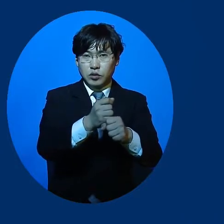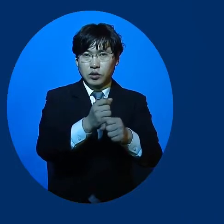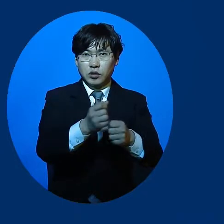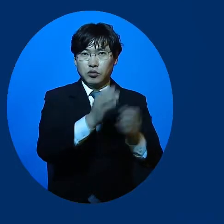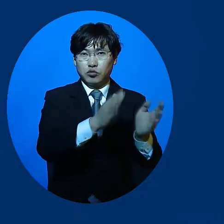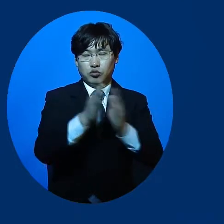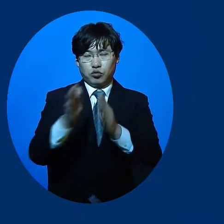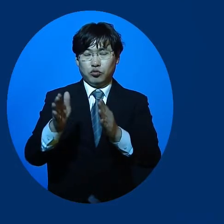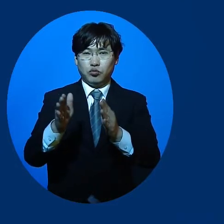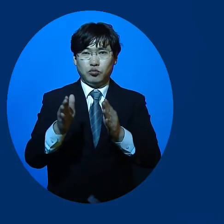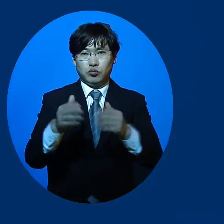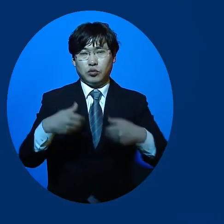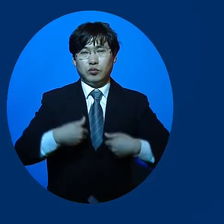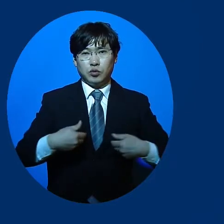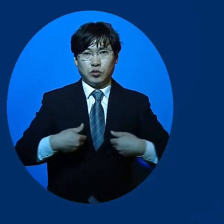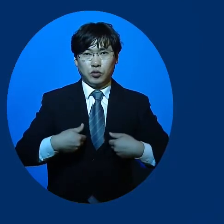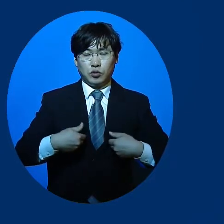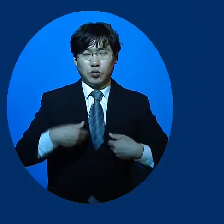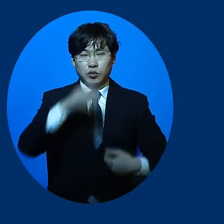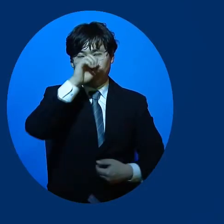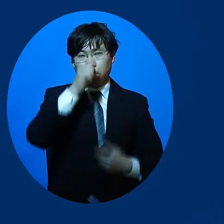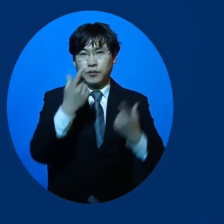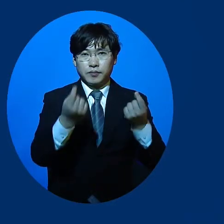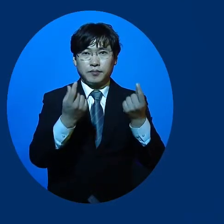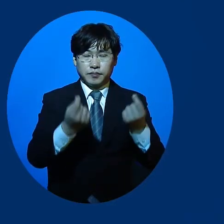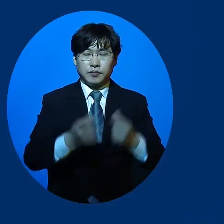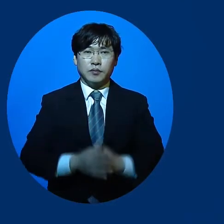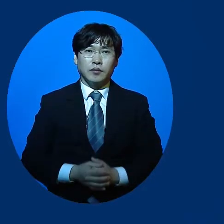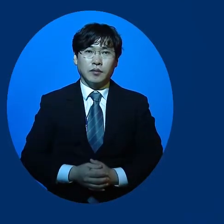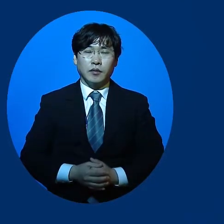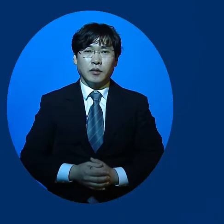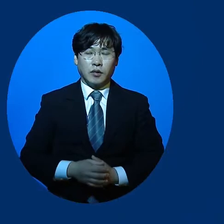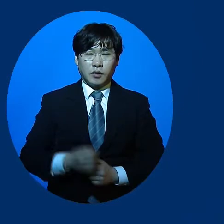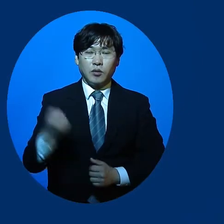하는 것이 우선 좋겠다. 또한